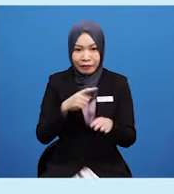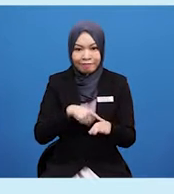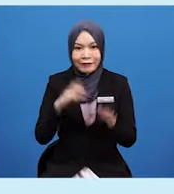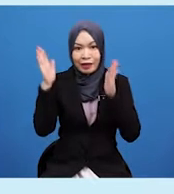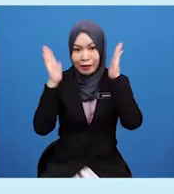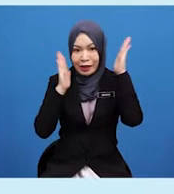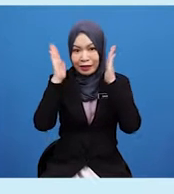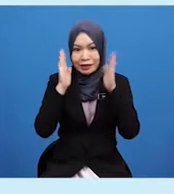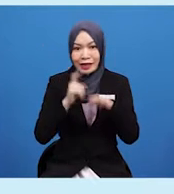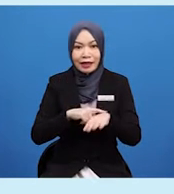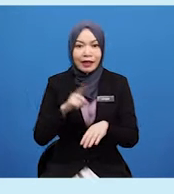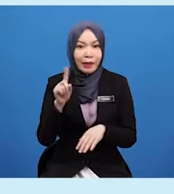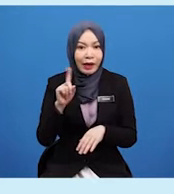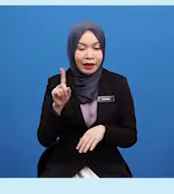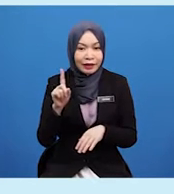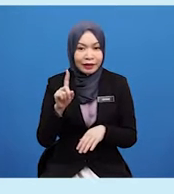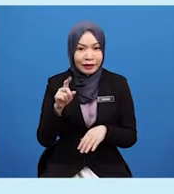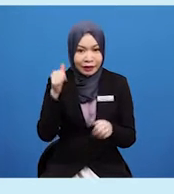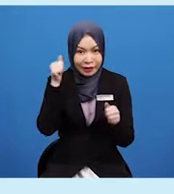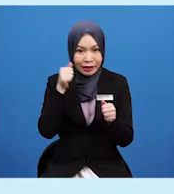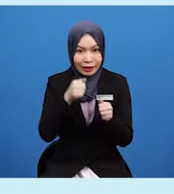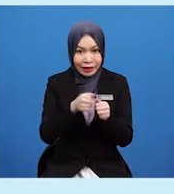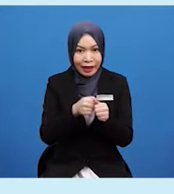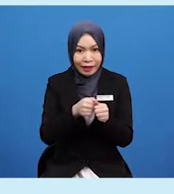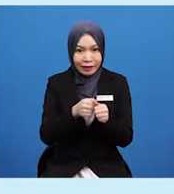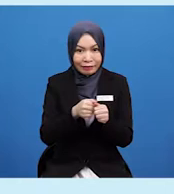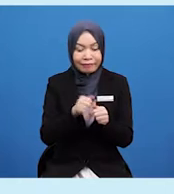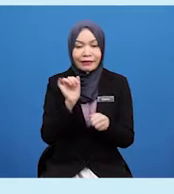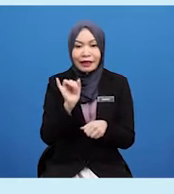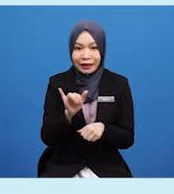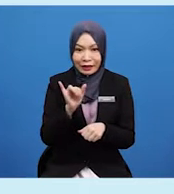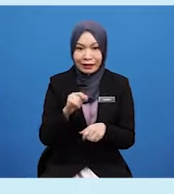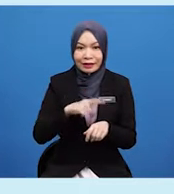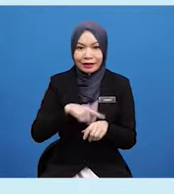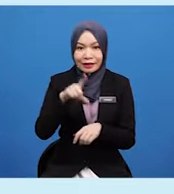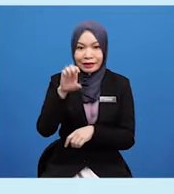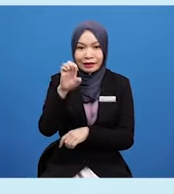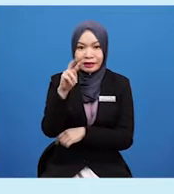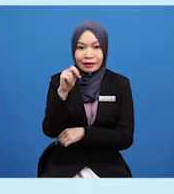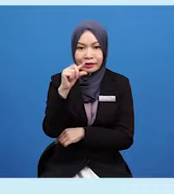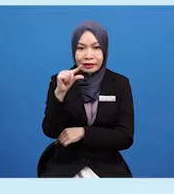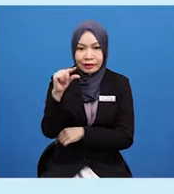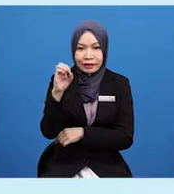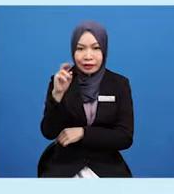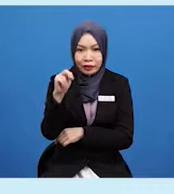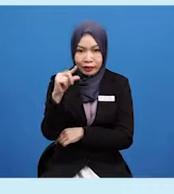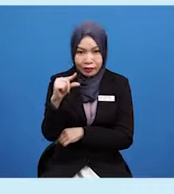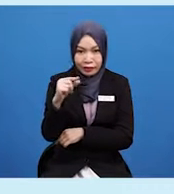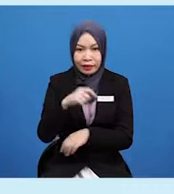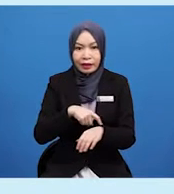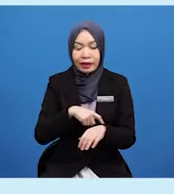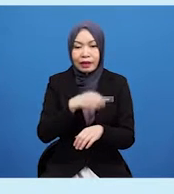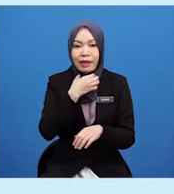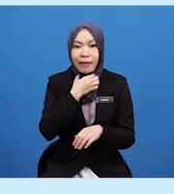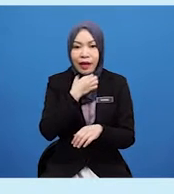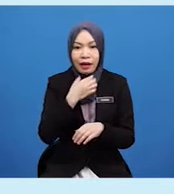ingat namun lokasinya ya betul di lengkung perak murid-murid tahu namun lokasi